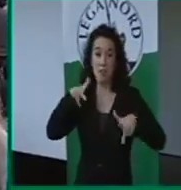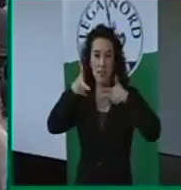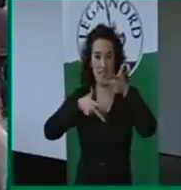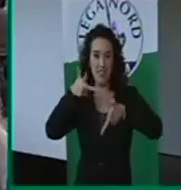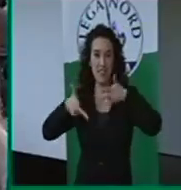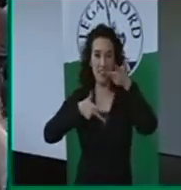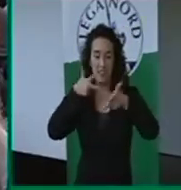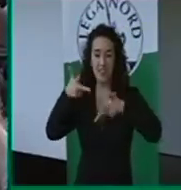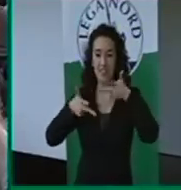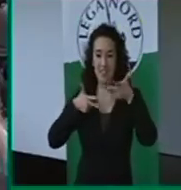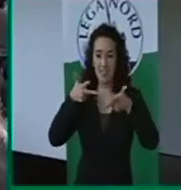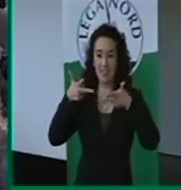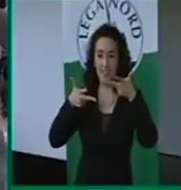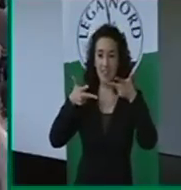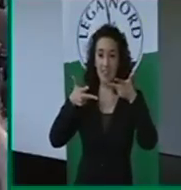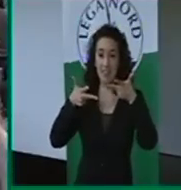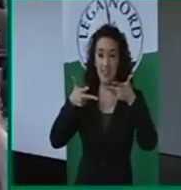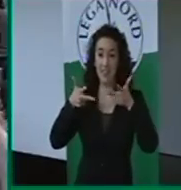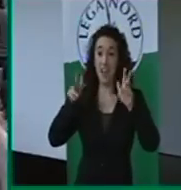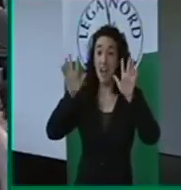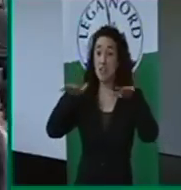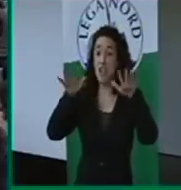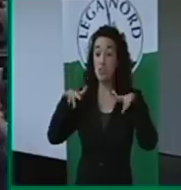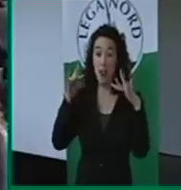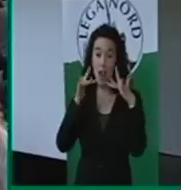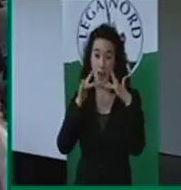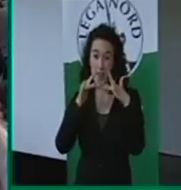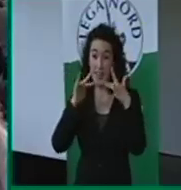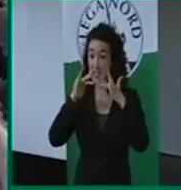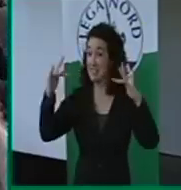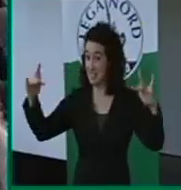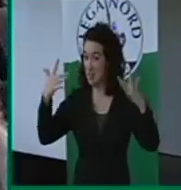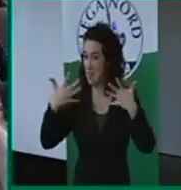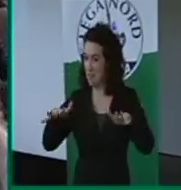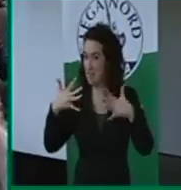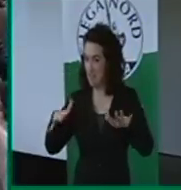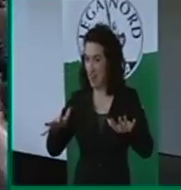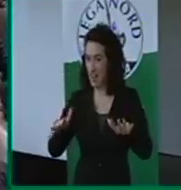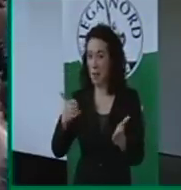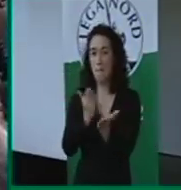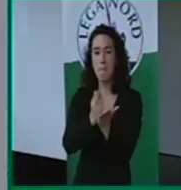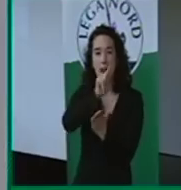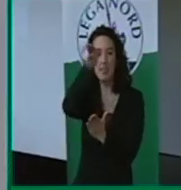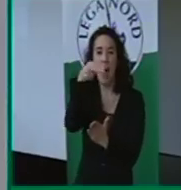segni mi han segnalato più di 10.000 contatti solo sul sito internet Basta